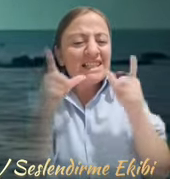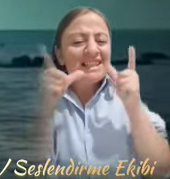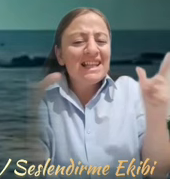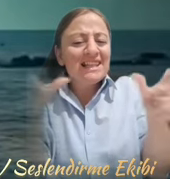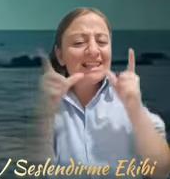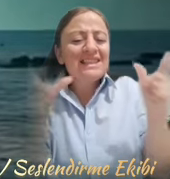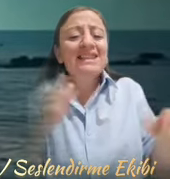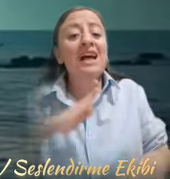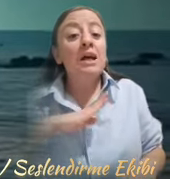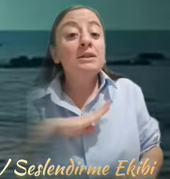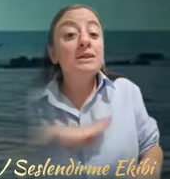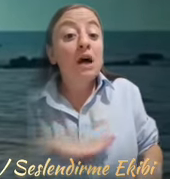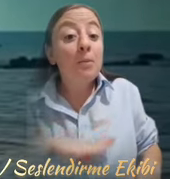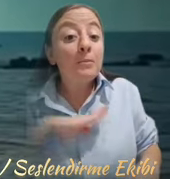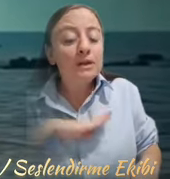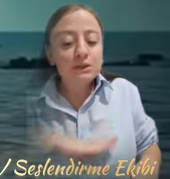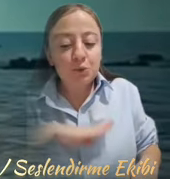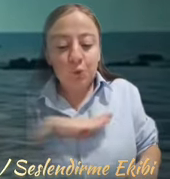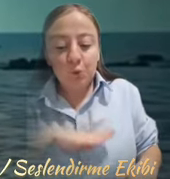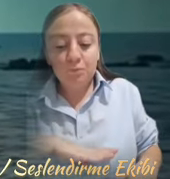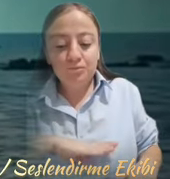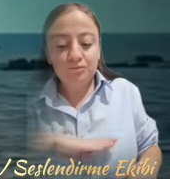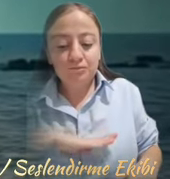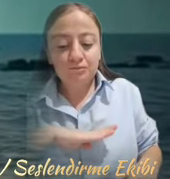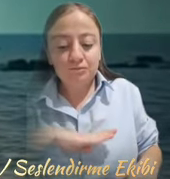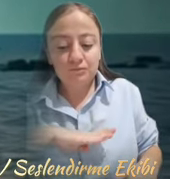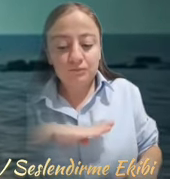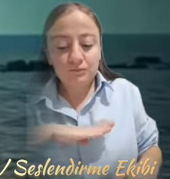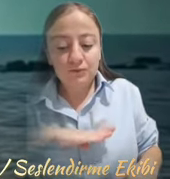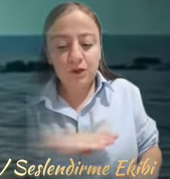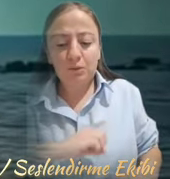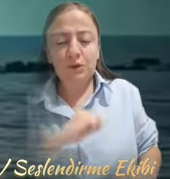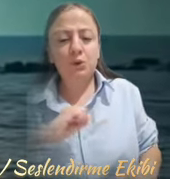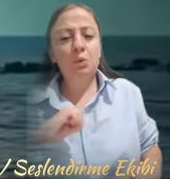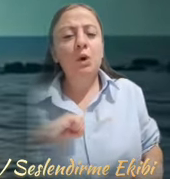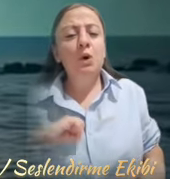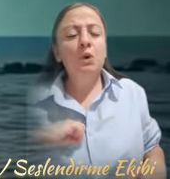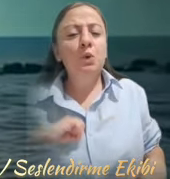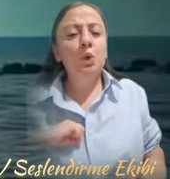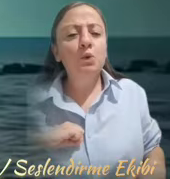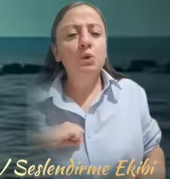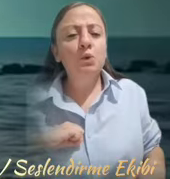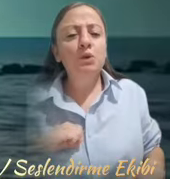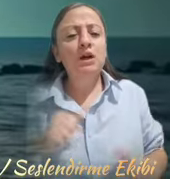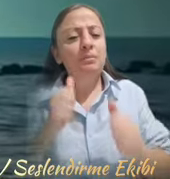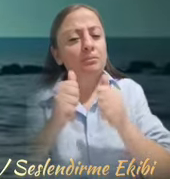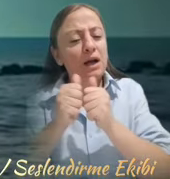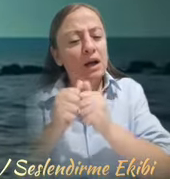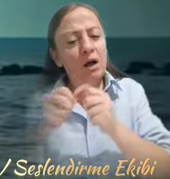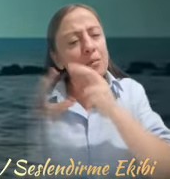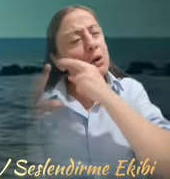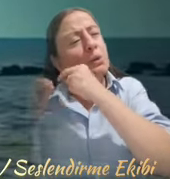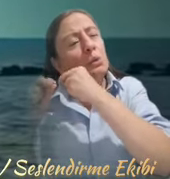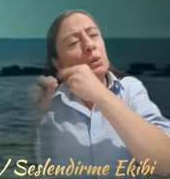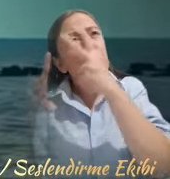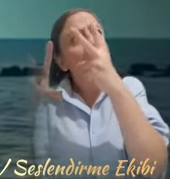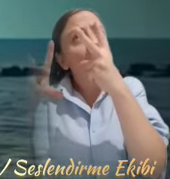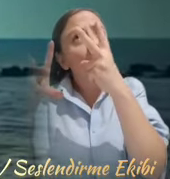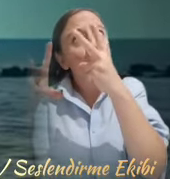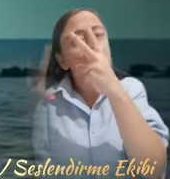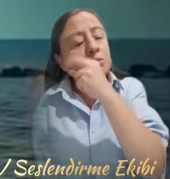yalnızlık çölünde susayışlarımı, bir hu ile uyanışlarımı,